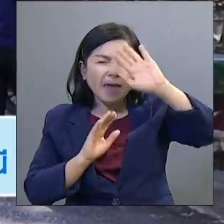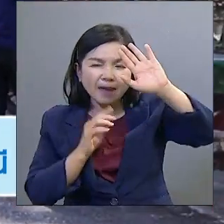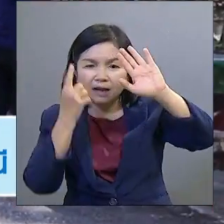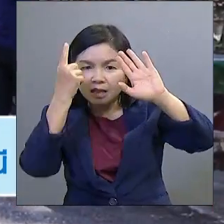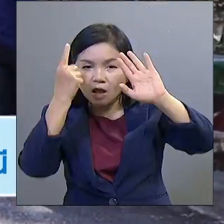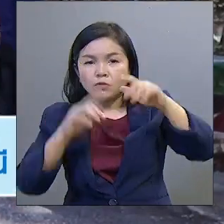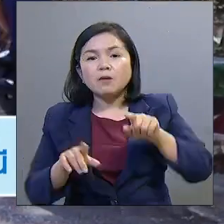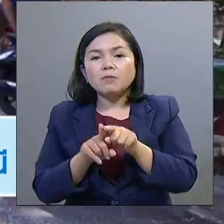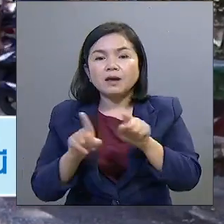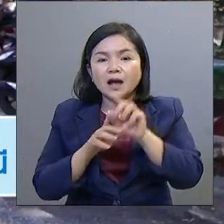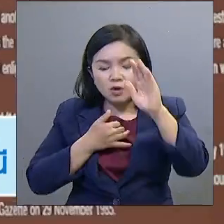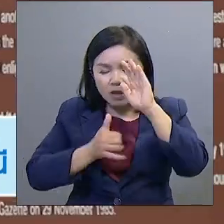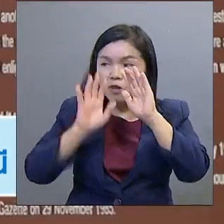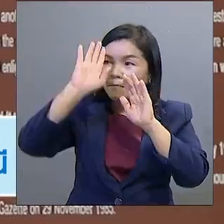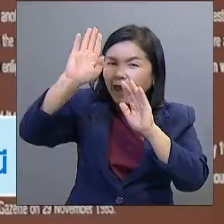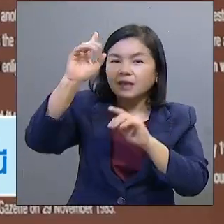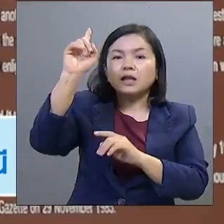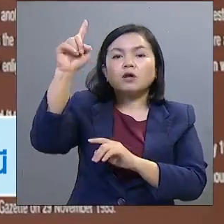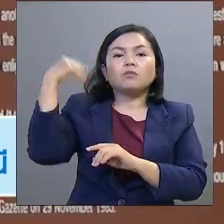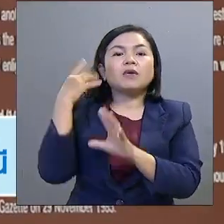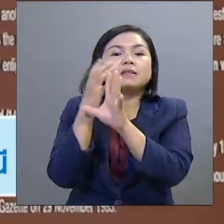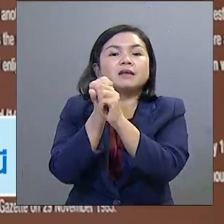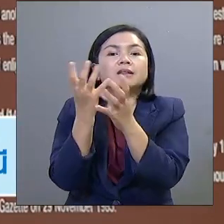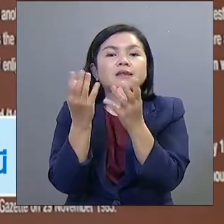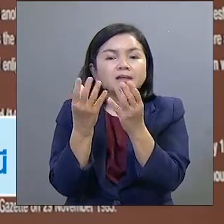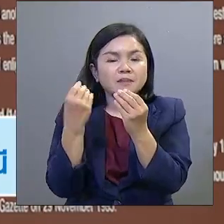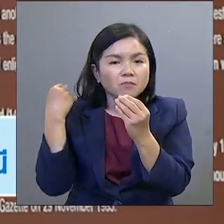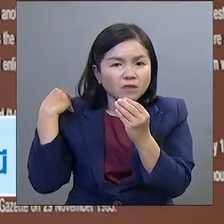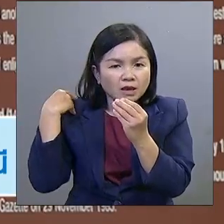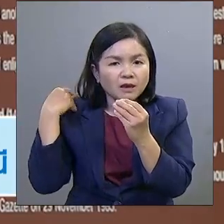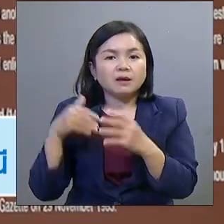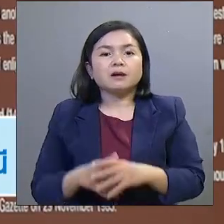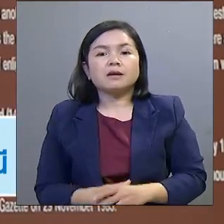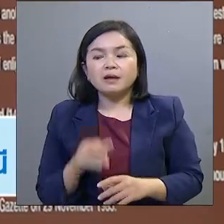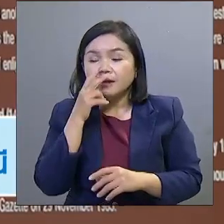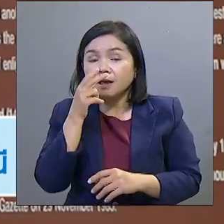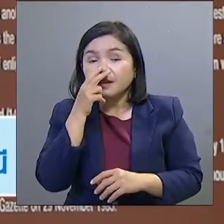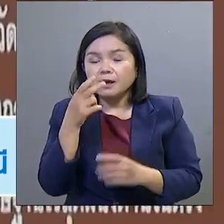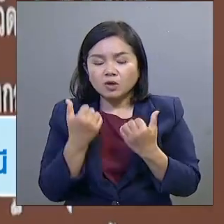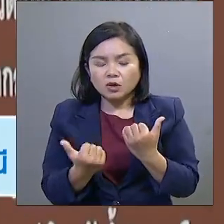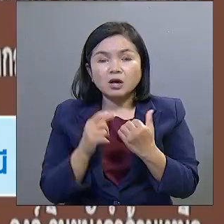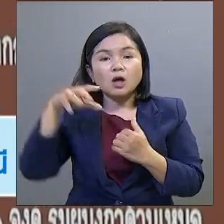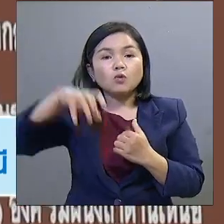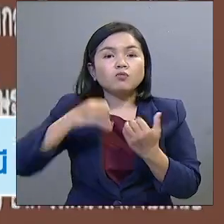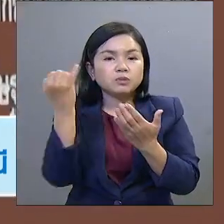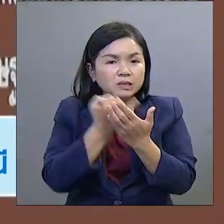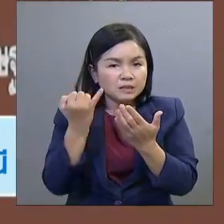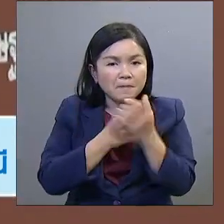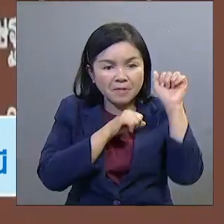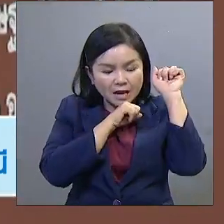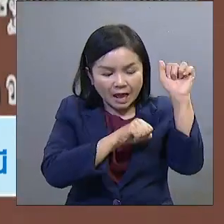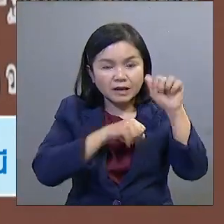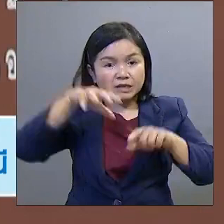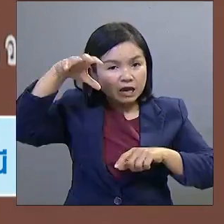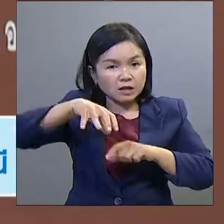พดานตรงปากทางเข้าถ้ำรวมถึงบริเวณมุมซอกเพดานด้านตะวันออกเฉียงใต้ซึ่งทางกรมศิลปากรได้ประกาศขึ้นทะเบียนโบรา